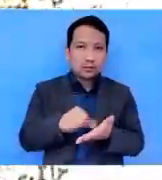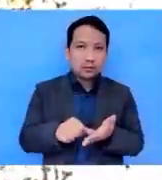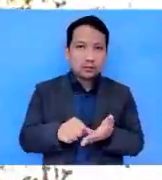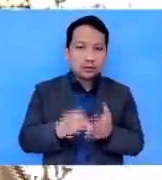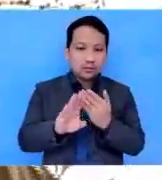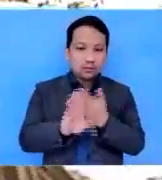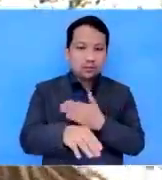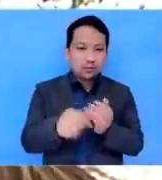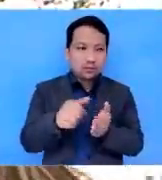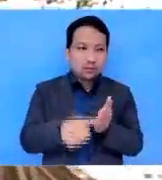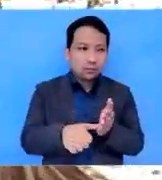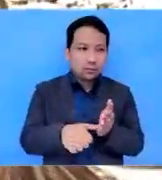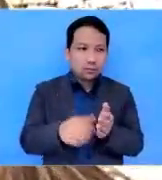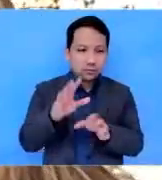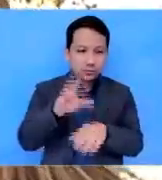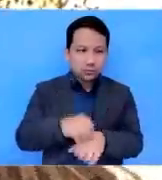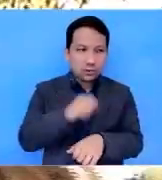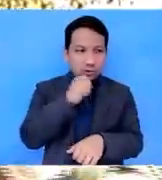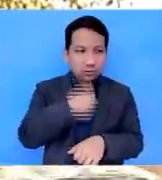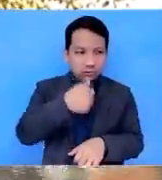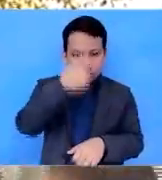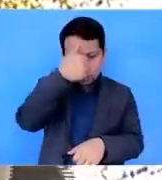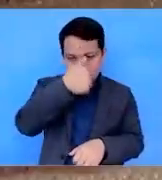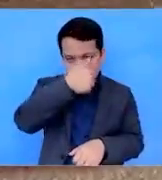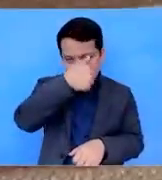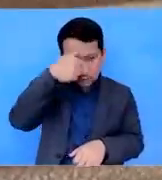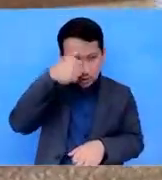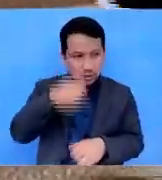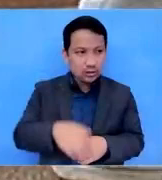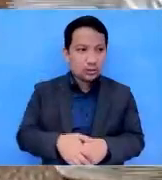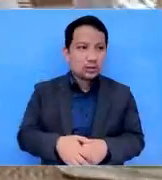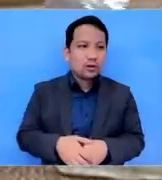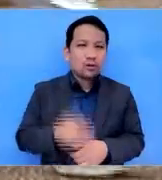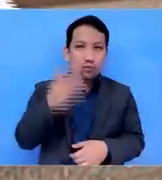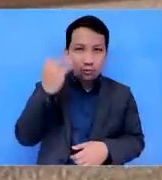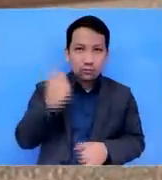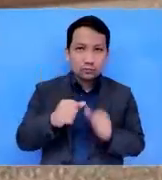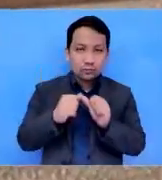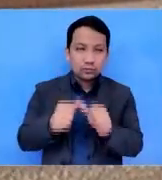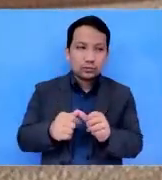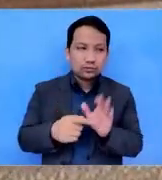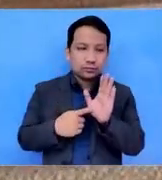pagbabalik ng nakagawiang tradisyon. Mas pabor ako ngayon kasi yun talaga ang